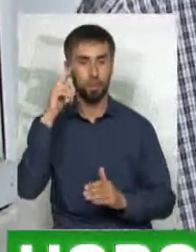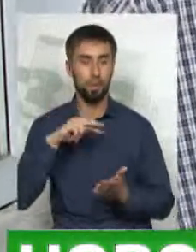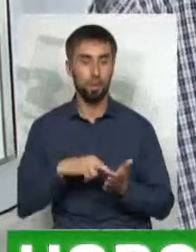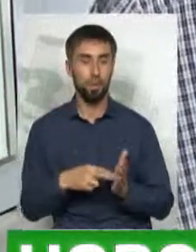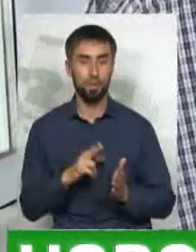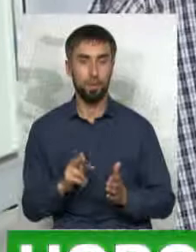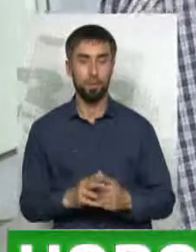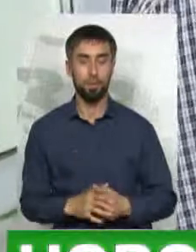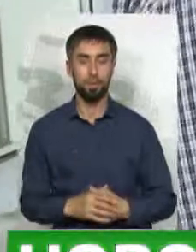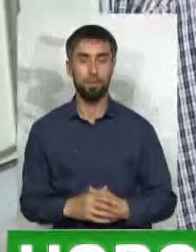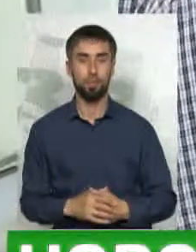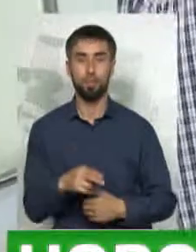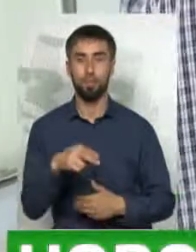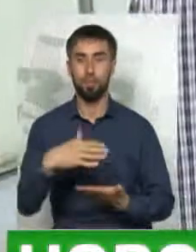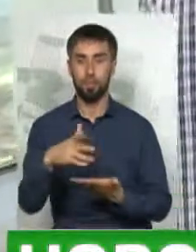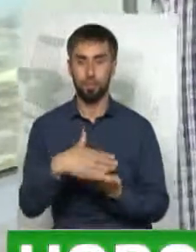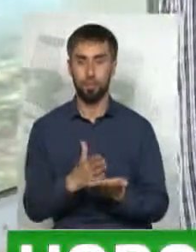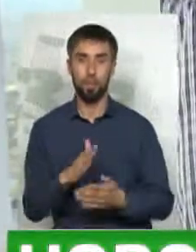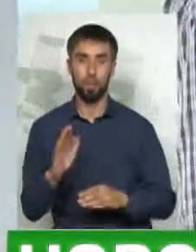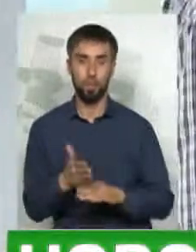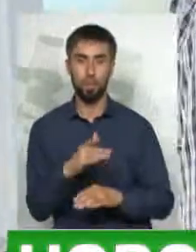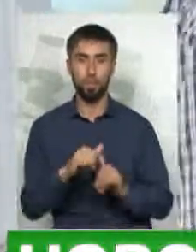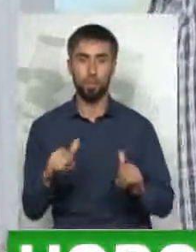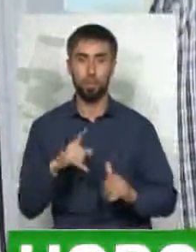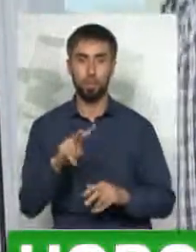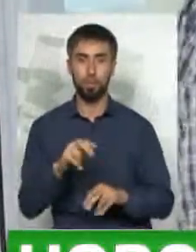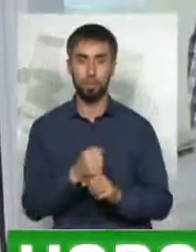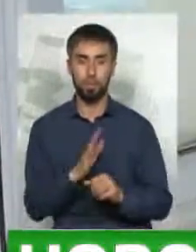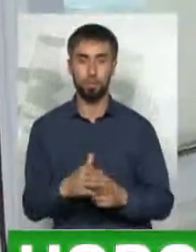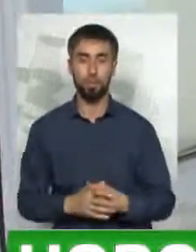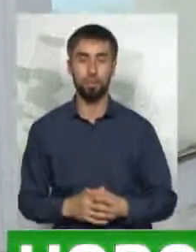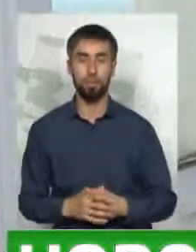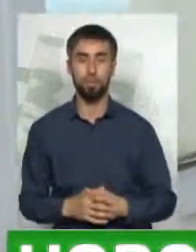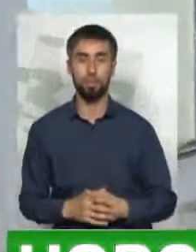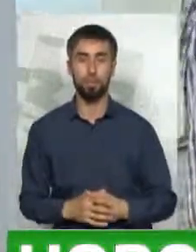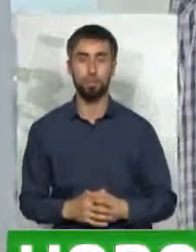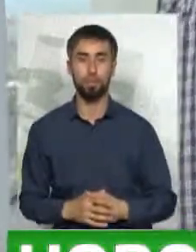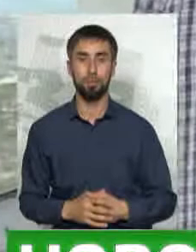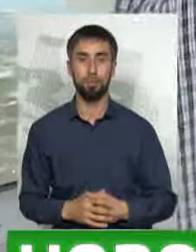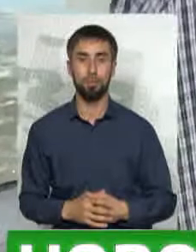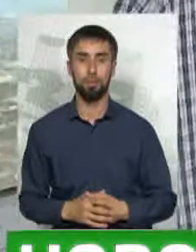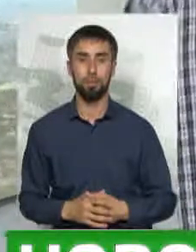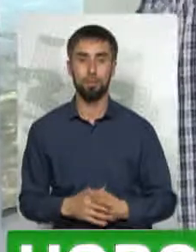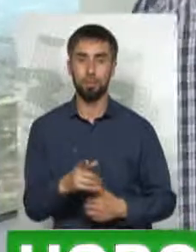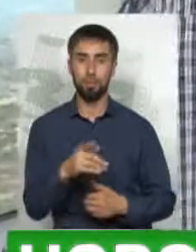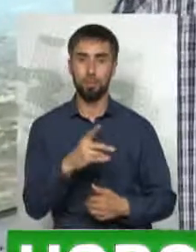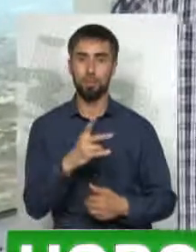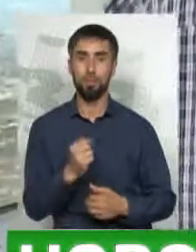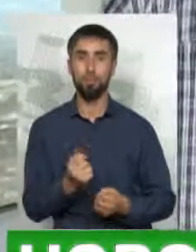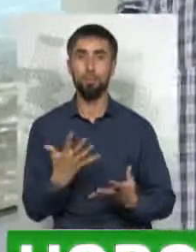ну, перегород, да, я расширить для царь, зал для царцов. Вот здесь я чихну, ну, бирж да, думаю, что... Ну, бирж для царь,